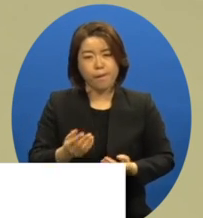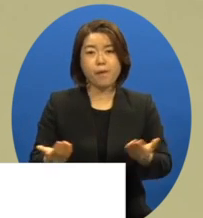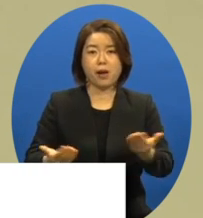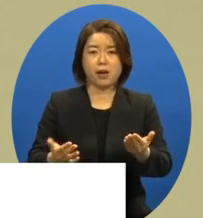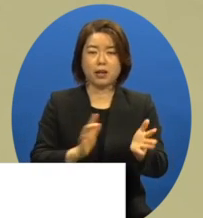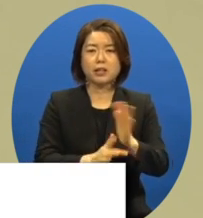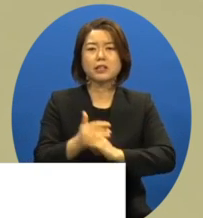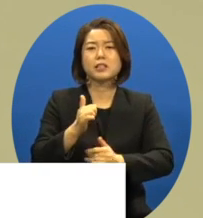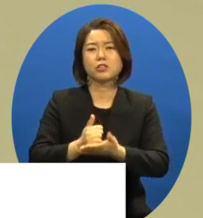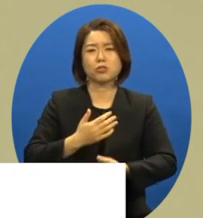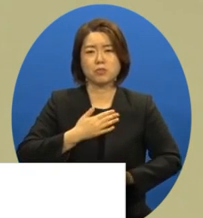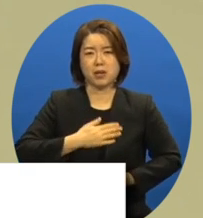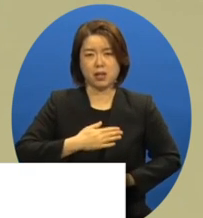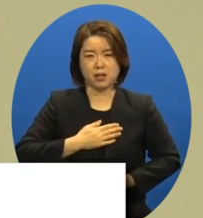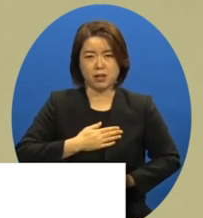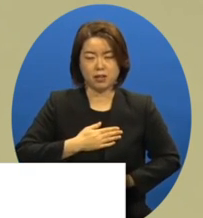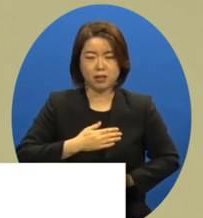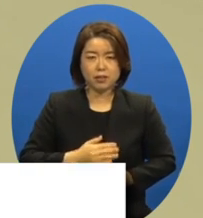예수님은 아시고